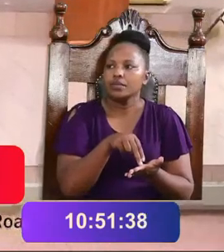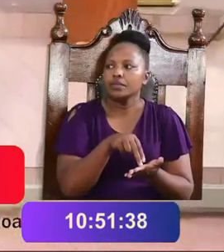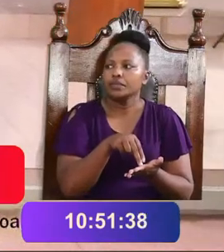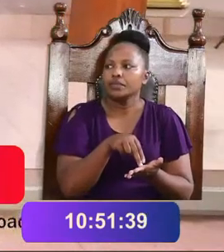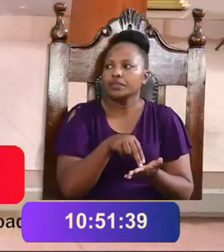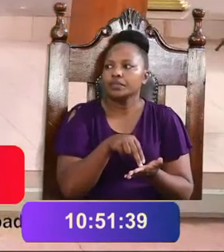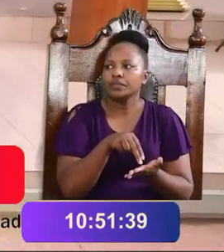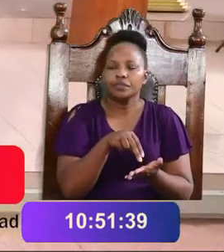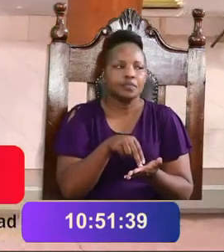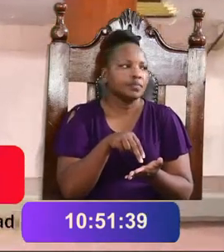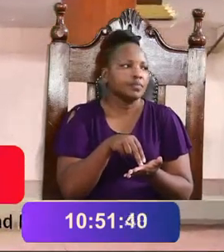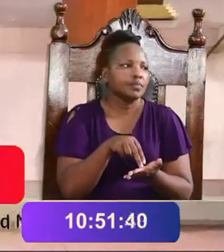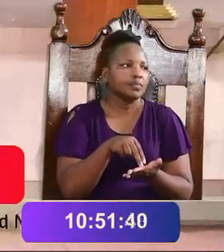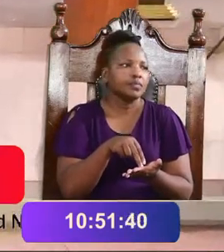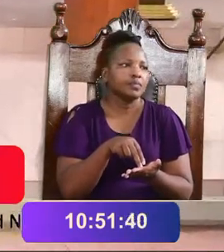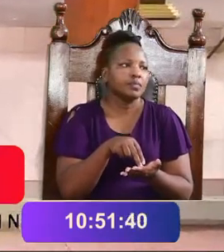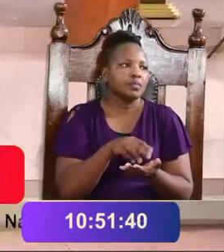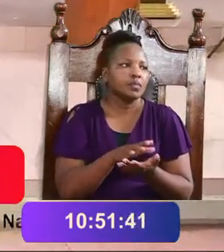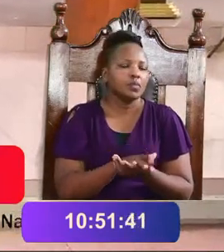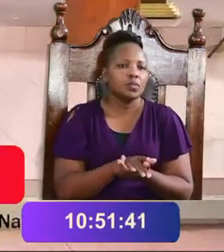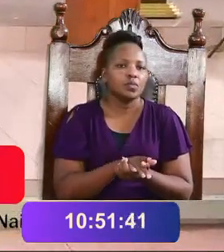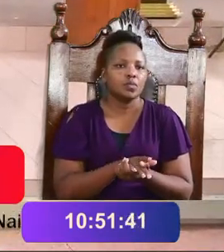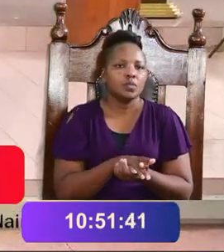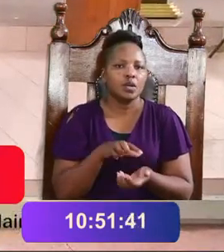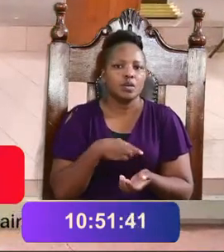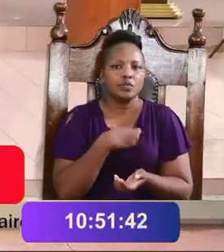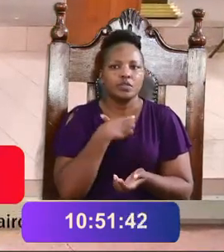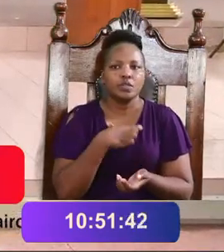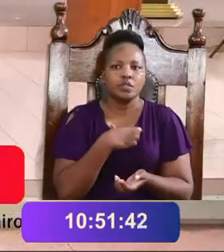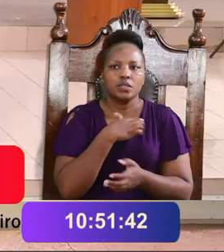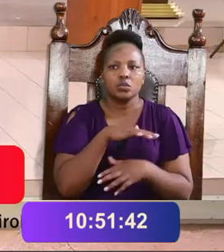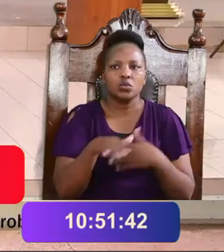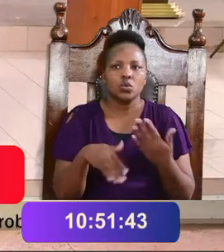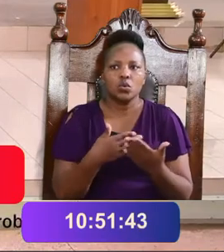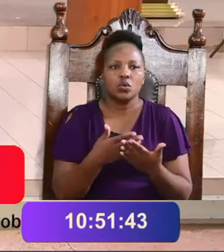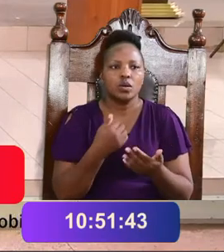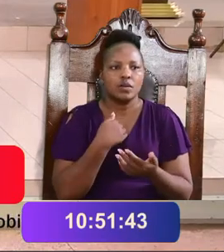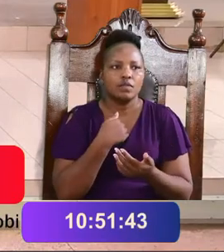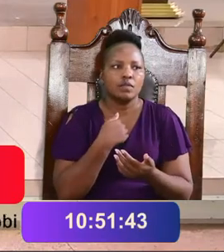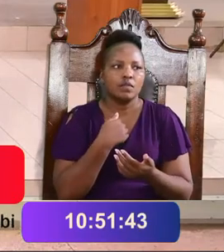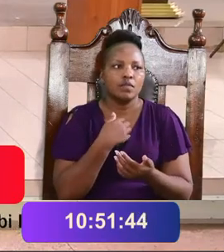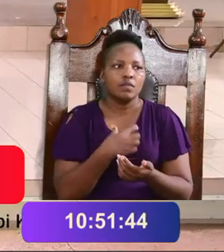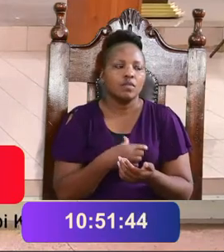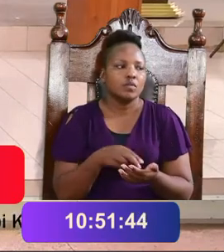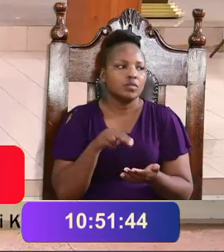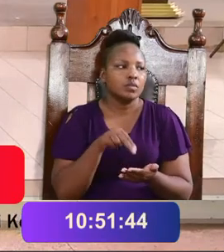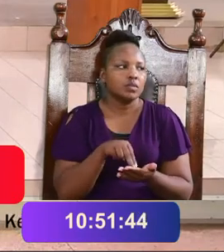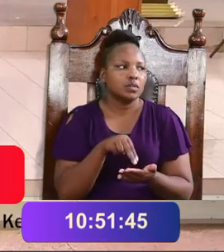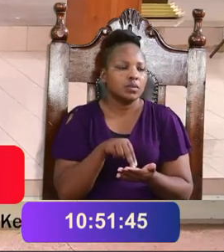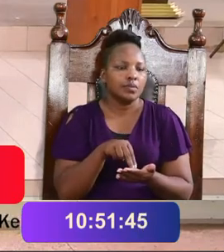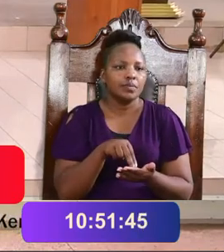tutafurahia ili tukaweza kukupokea. Do we have visitors? Tuna wageni?